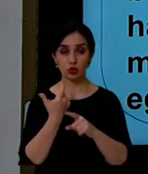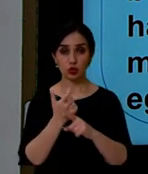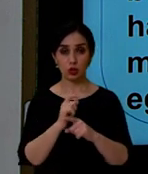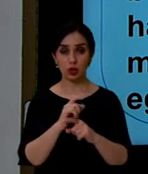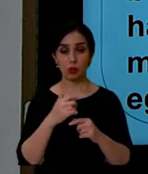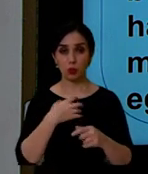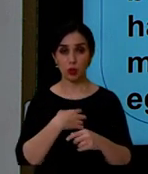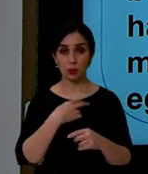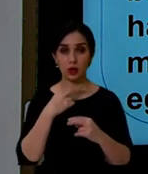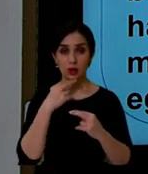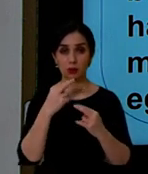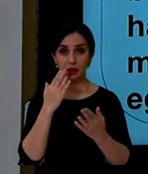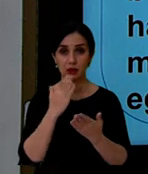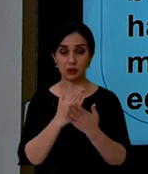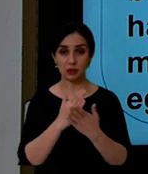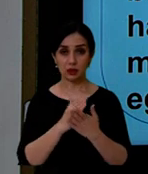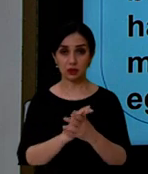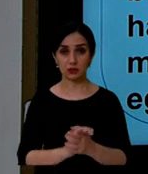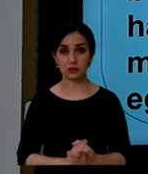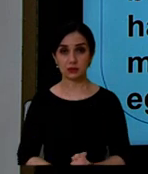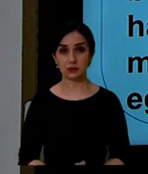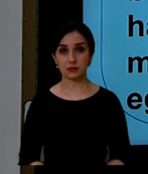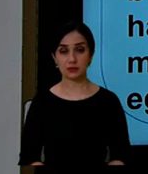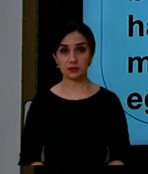muhim ahamiyat kasb etadi.